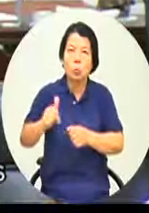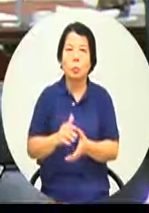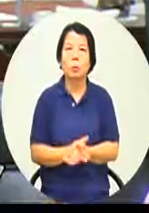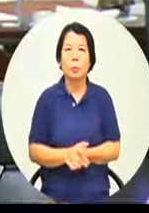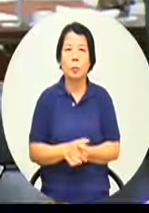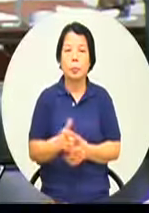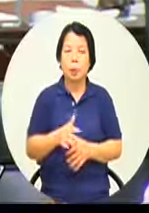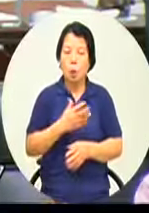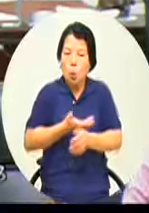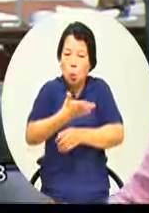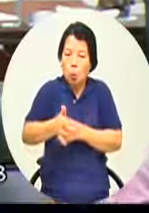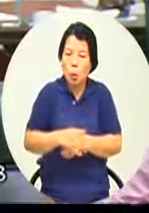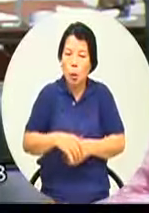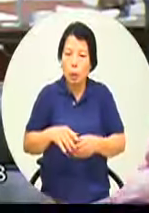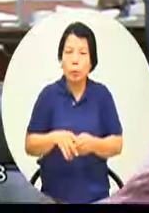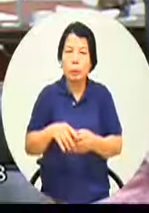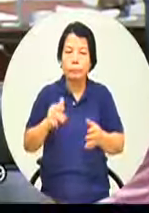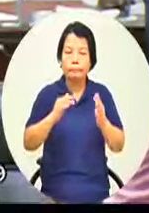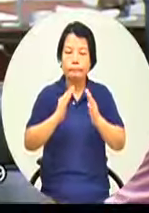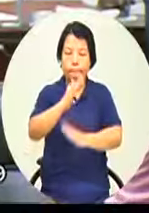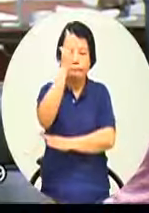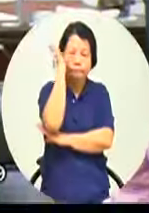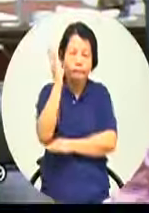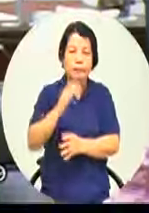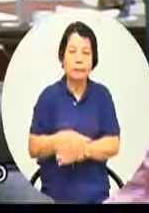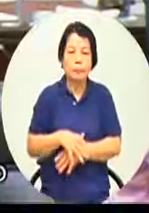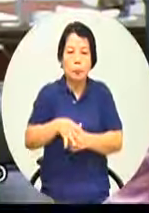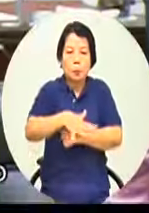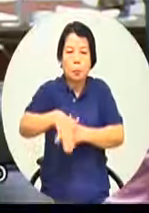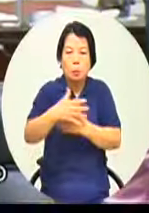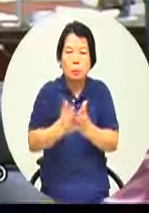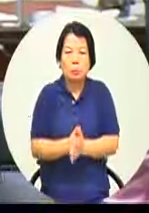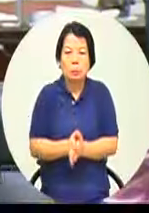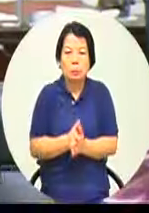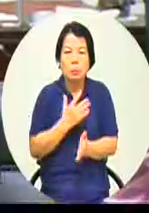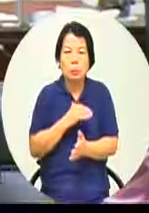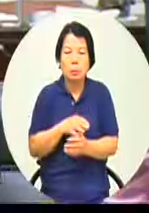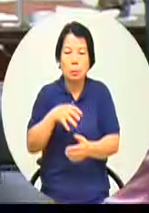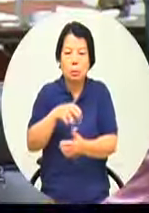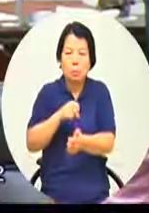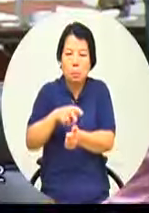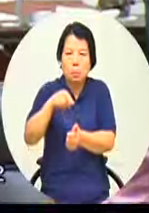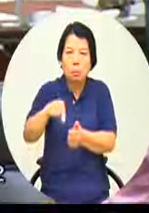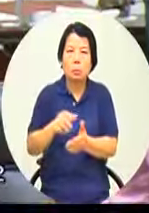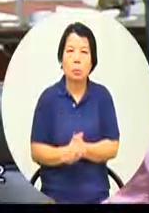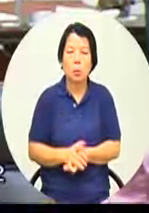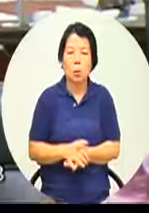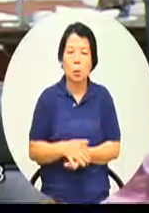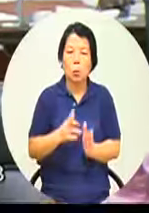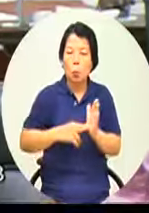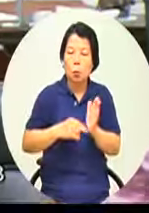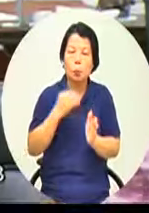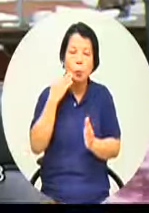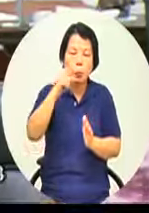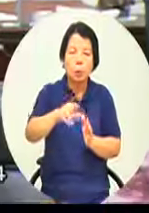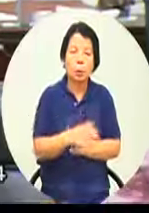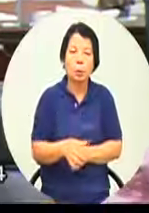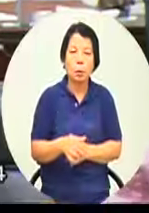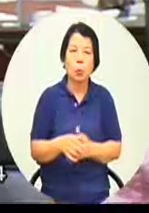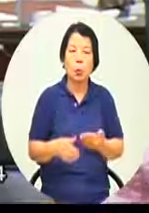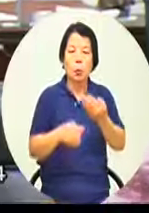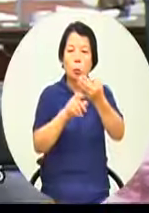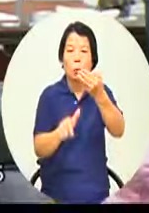想会让主管机关去面对到很两难的状况。我举个例子，就是我在上个月我听